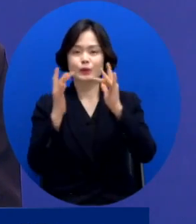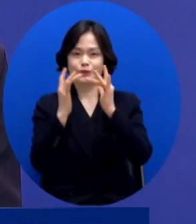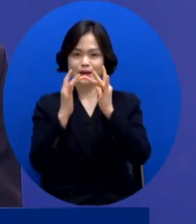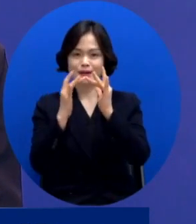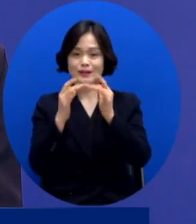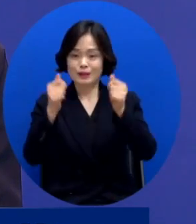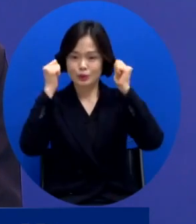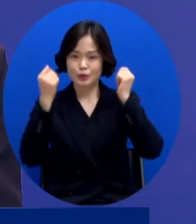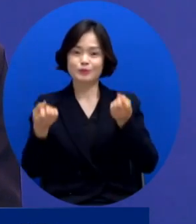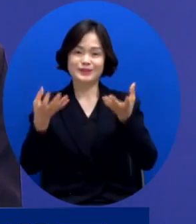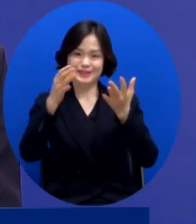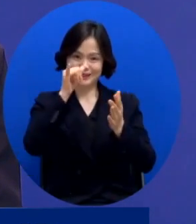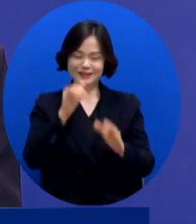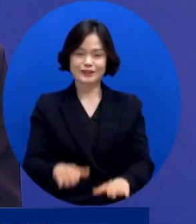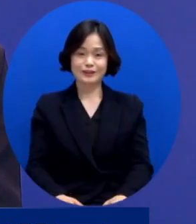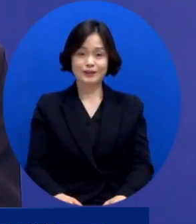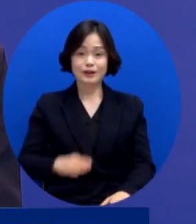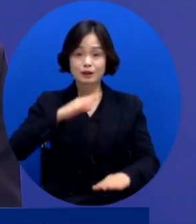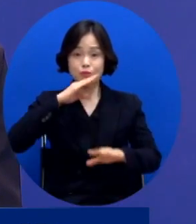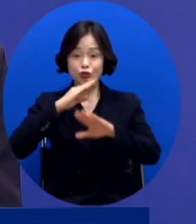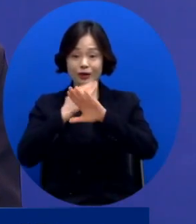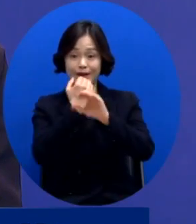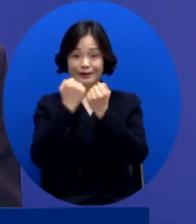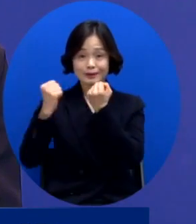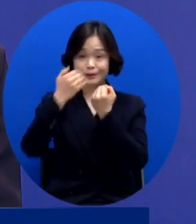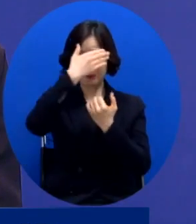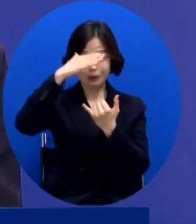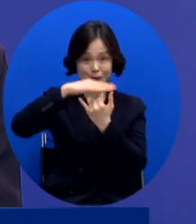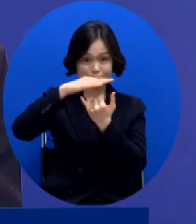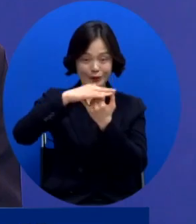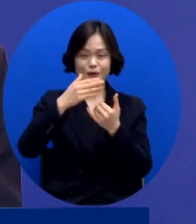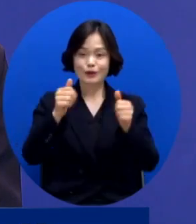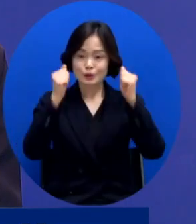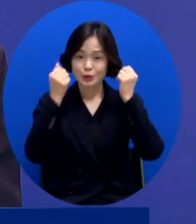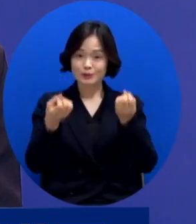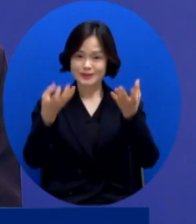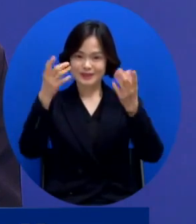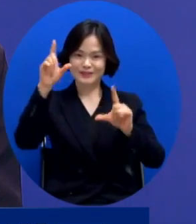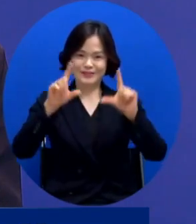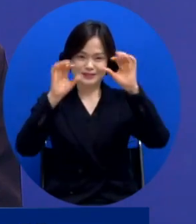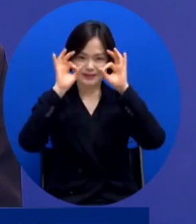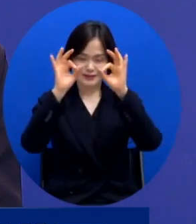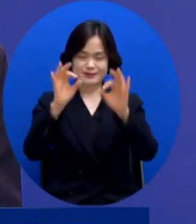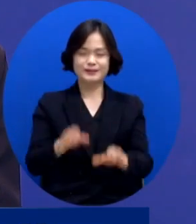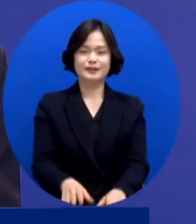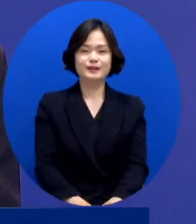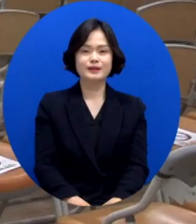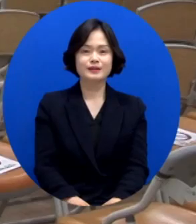향해 첫발을 내디딘 탈북 청소년들을 축복하기 위한 졸업식이 열렸습니다. 김인혜 기자입니다.